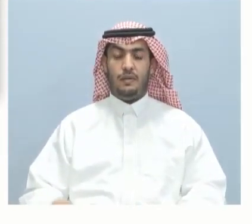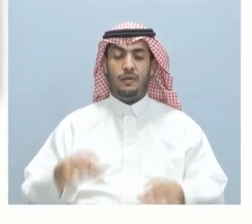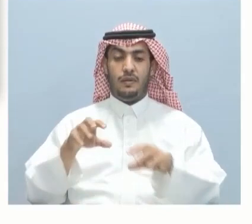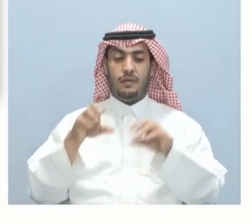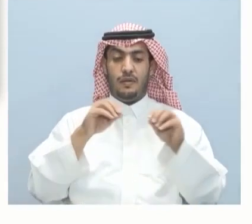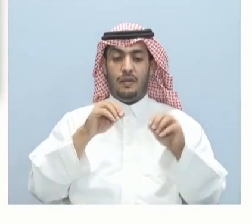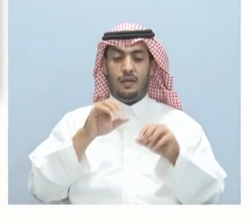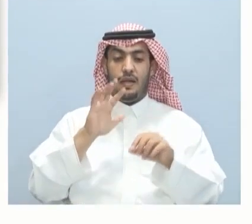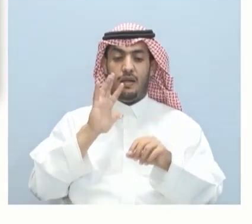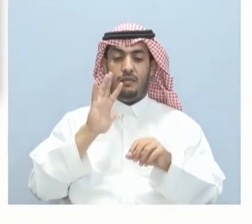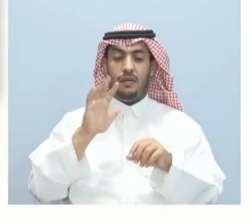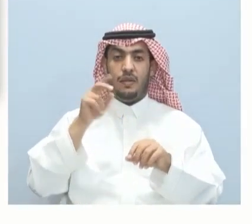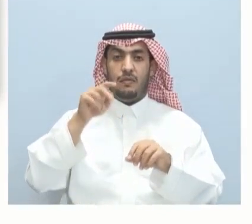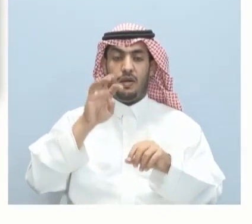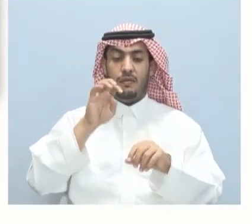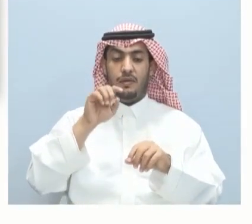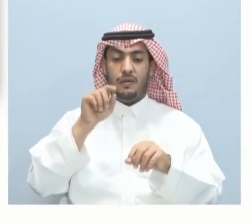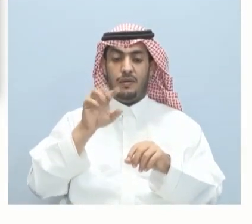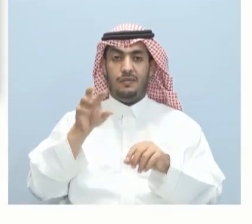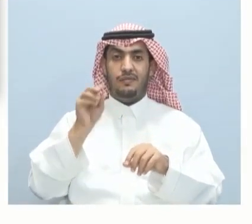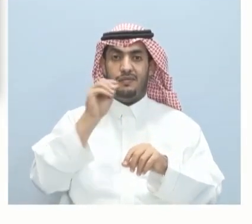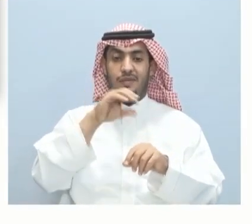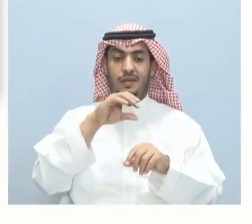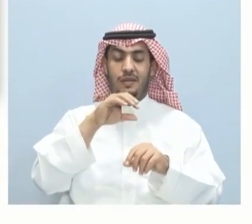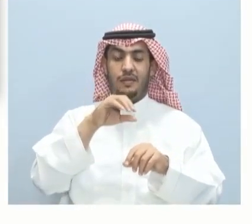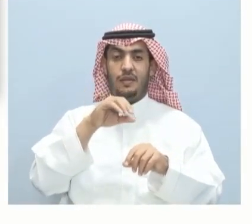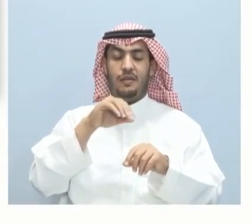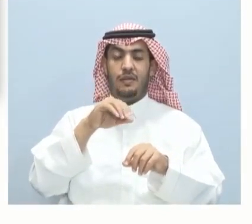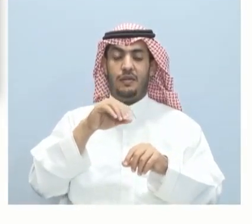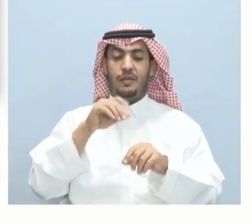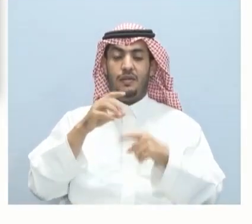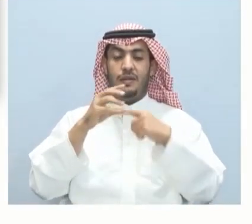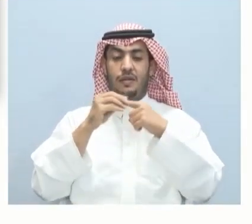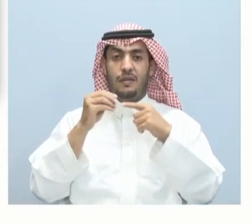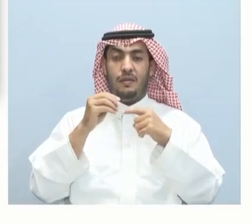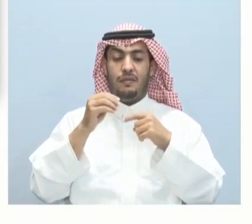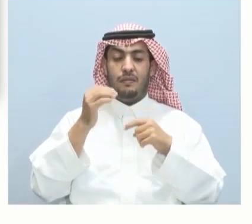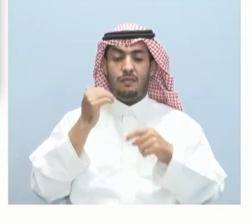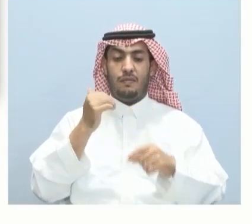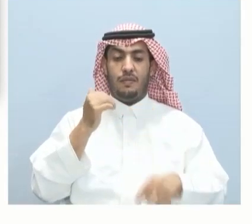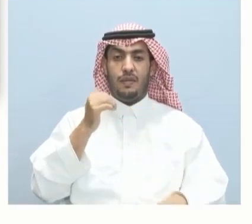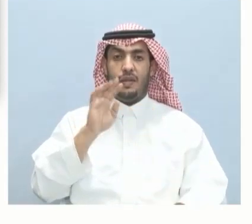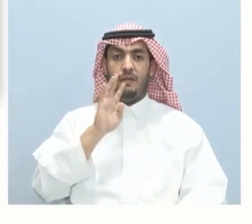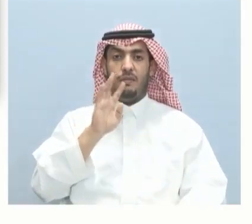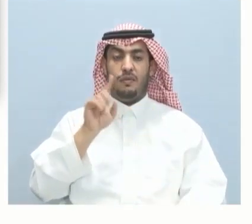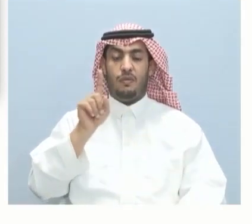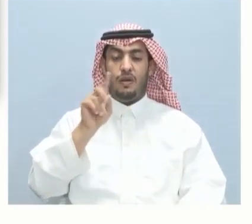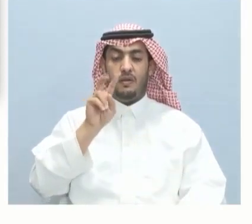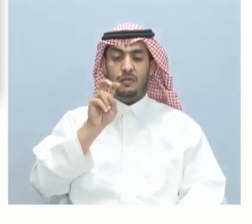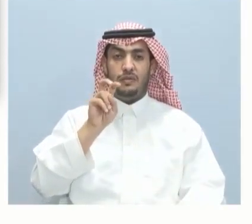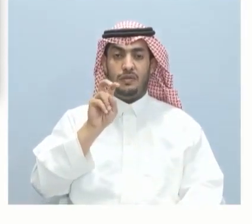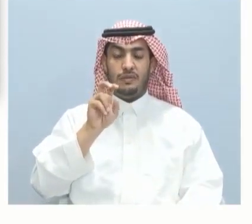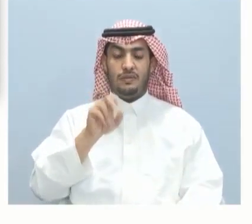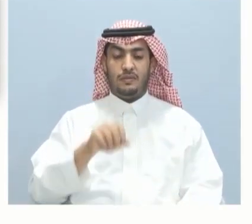انقل 548 الحد الاخر هنا اطرح 548 ب8 من ال 4